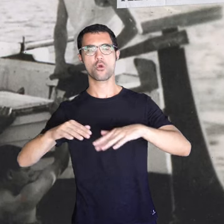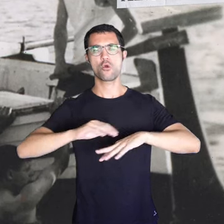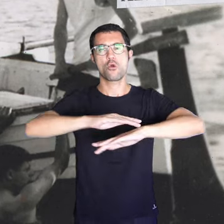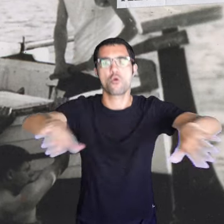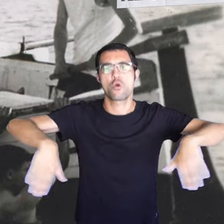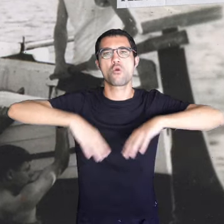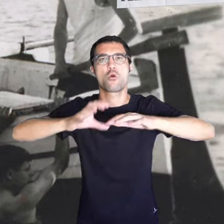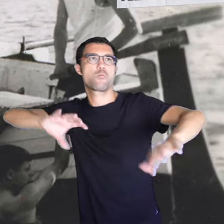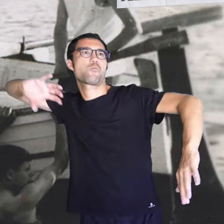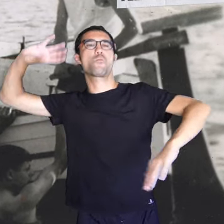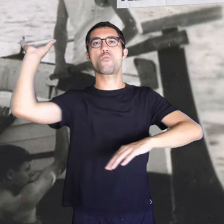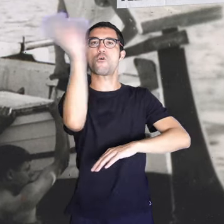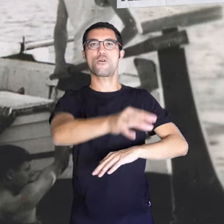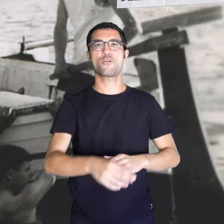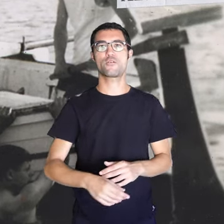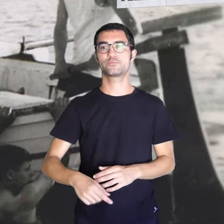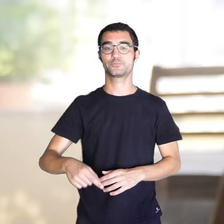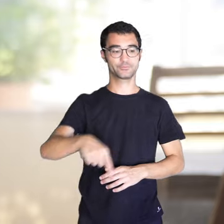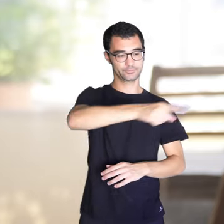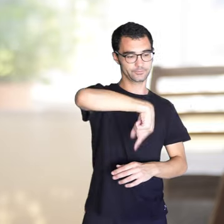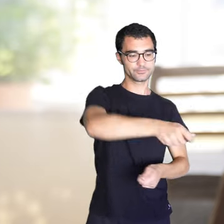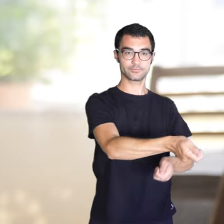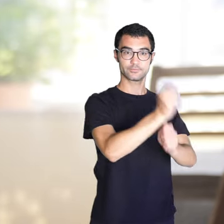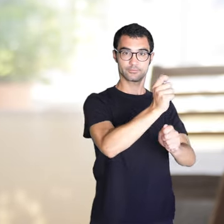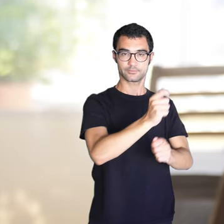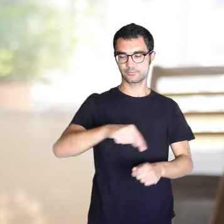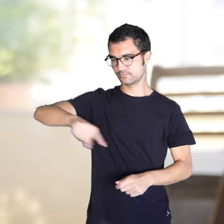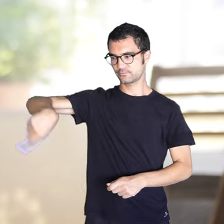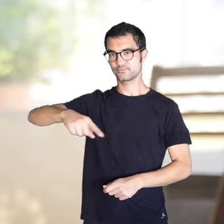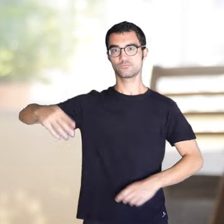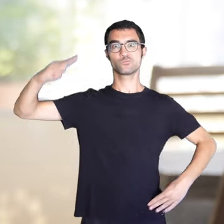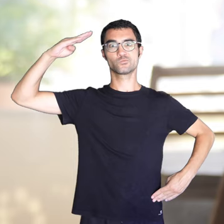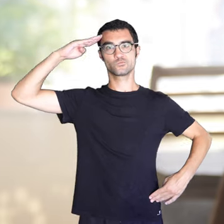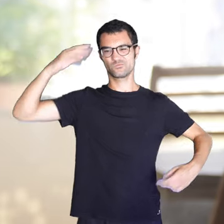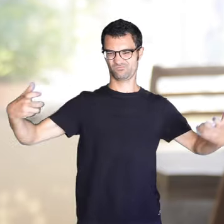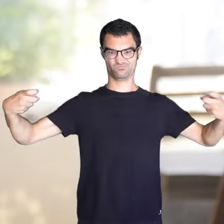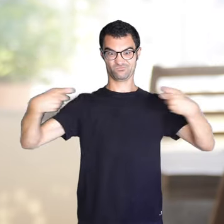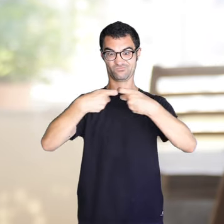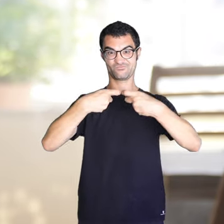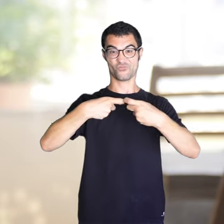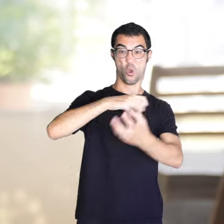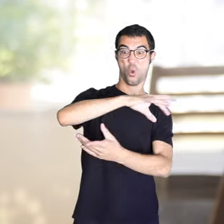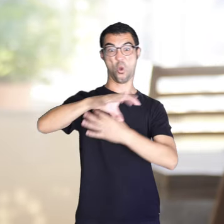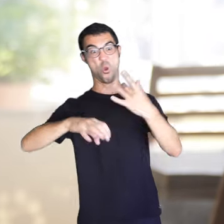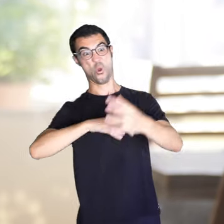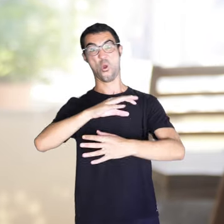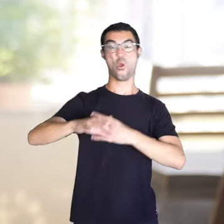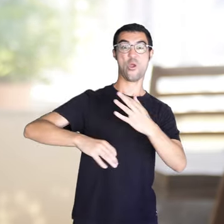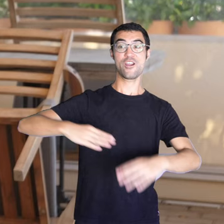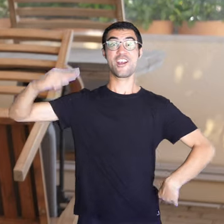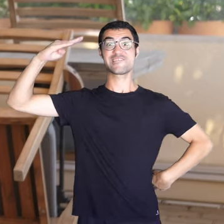I jugava esport contra la base. I hi va haver una broga, Altres comandants van